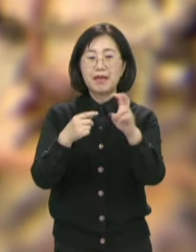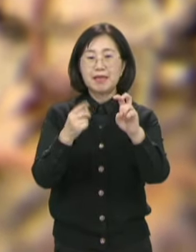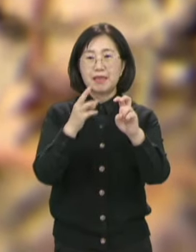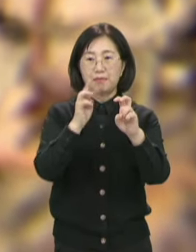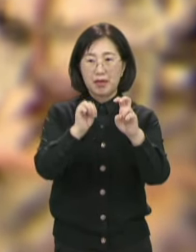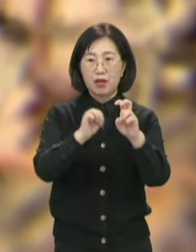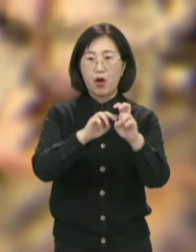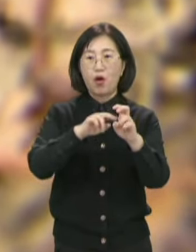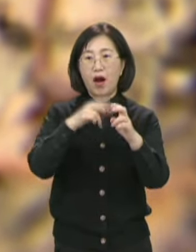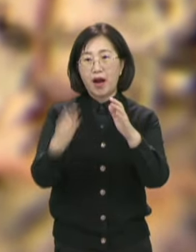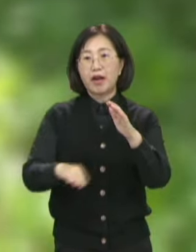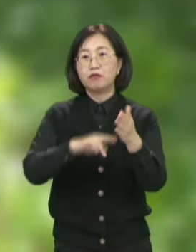숨졌습니다